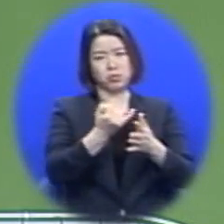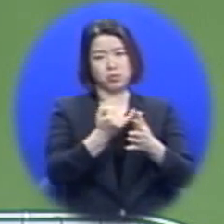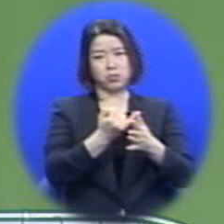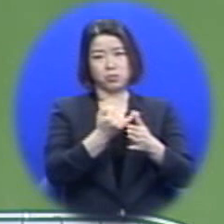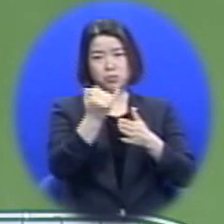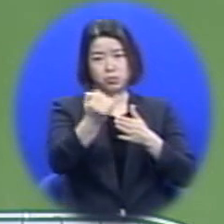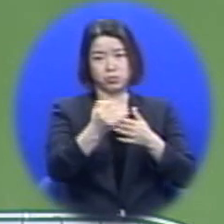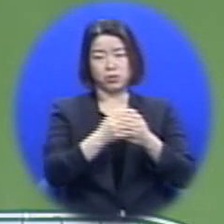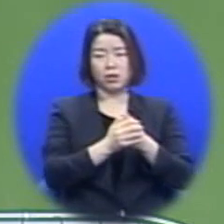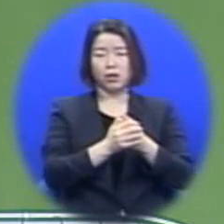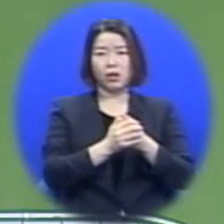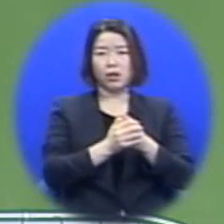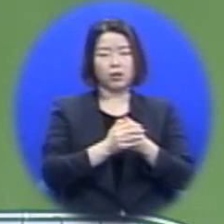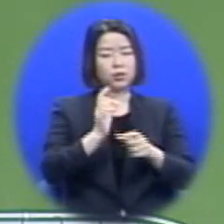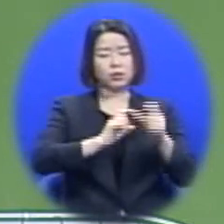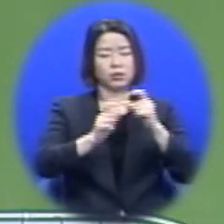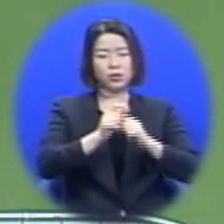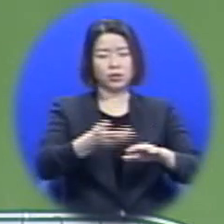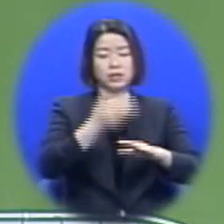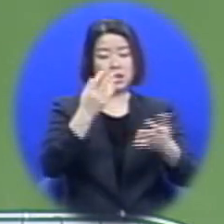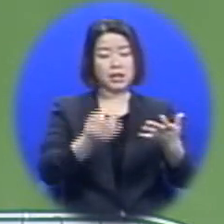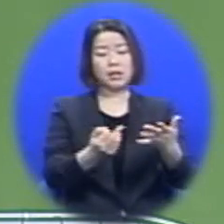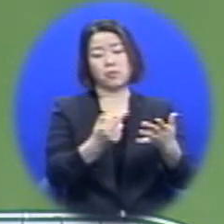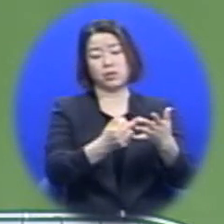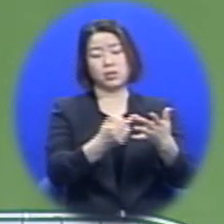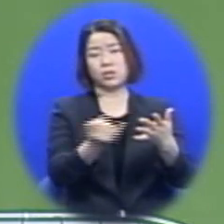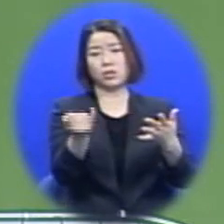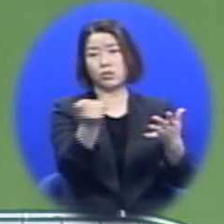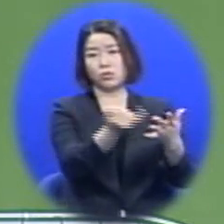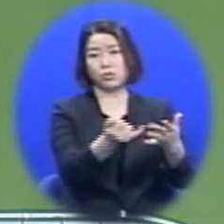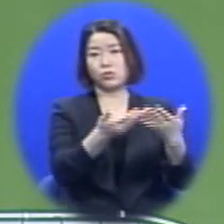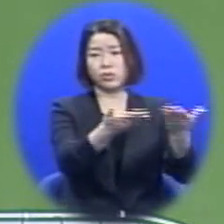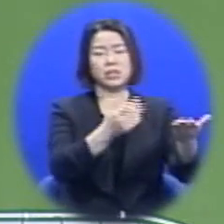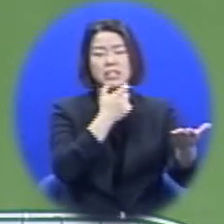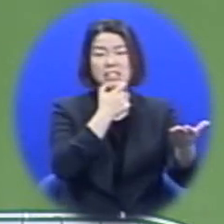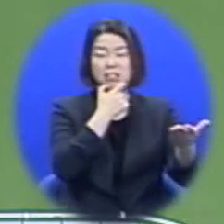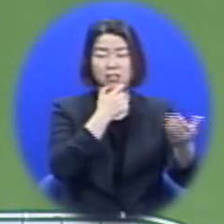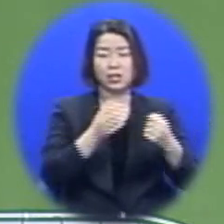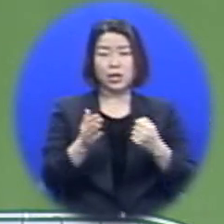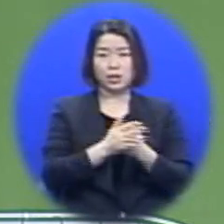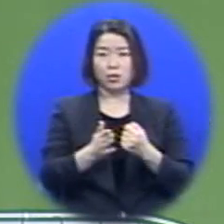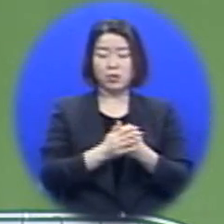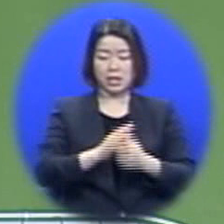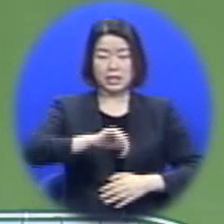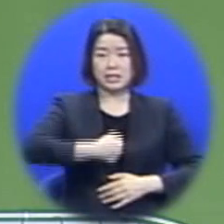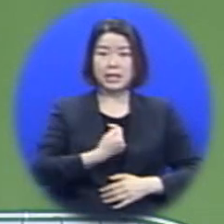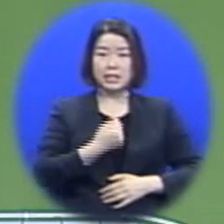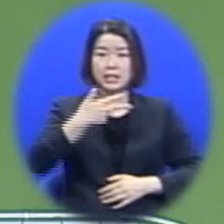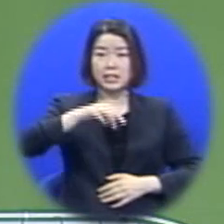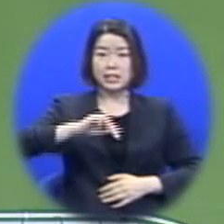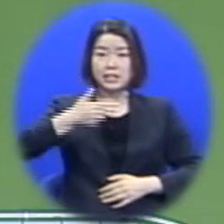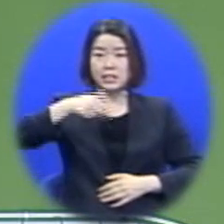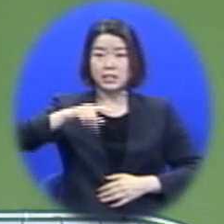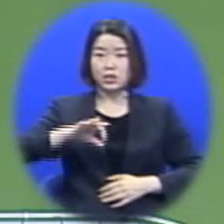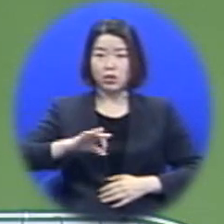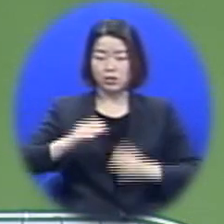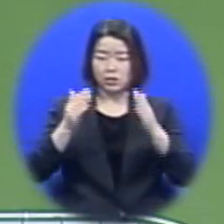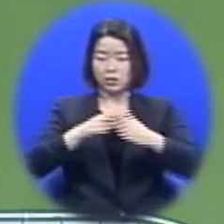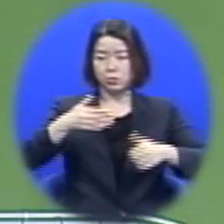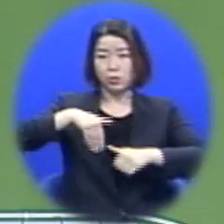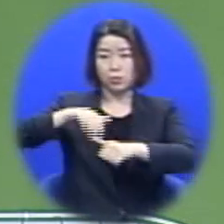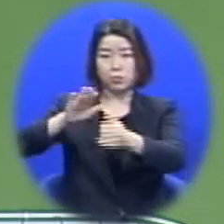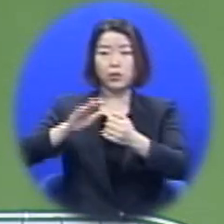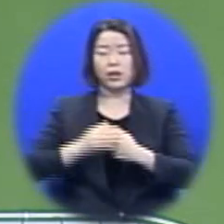셋째 아들과 맺어주고 싶지가 않았습니다. 그래서 집에 보내버립니다. 친정으로.